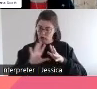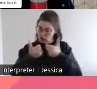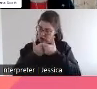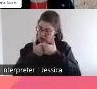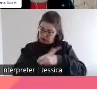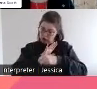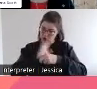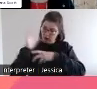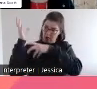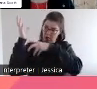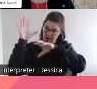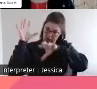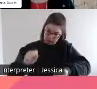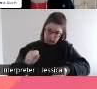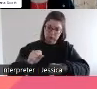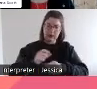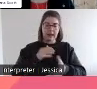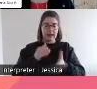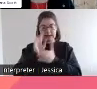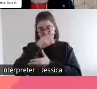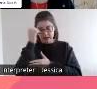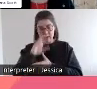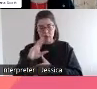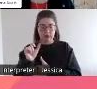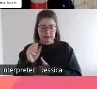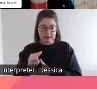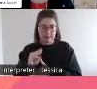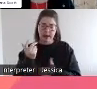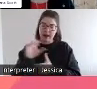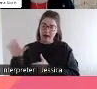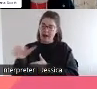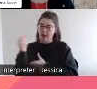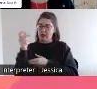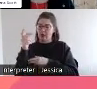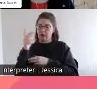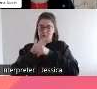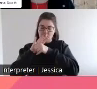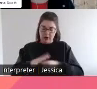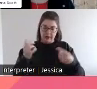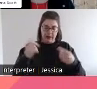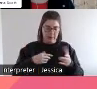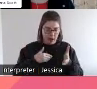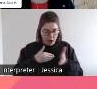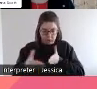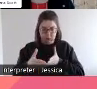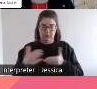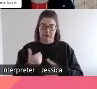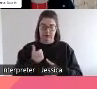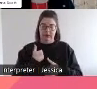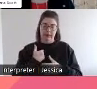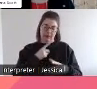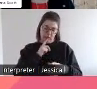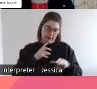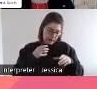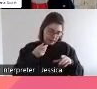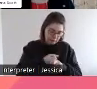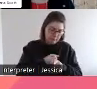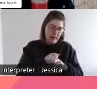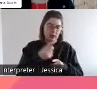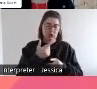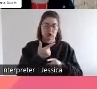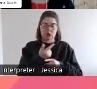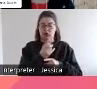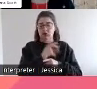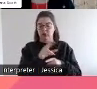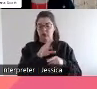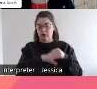ont été forcées à venir ici en tant qu'esclaves il y a quelques siècles. Et nous continuons